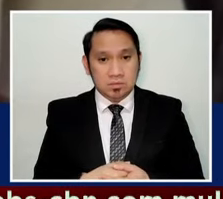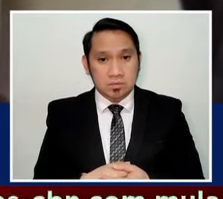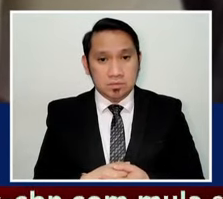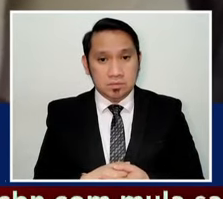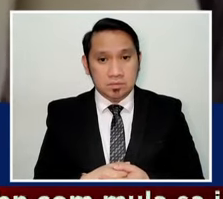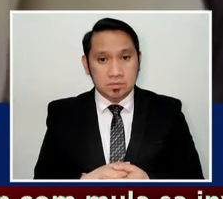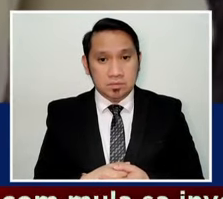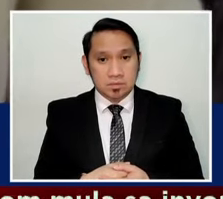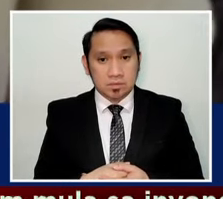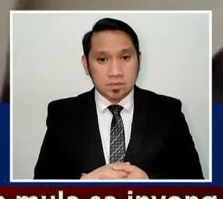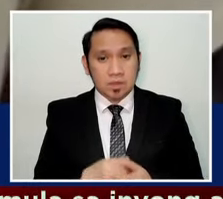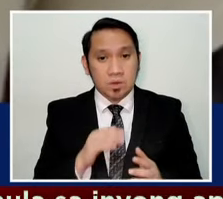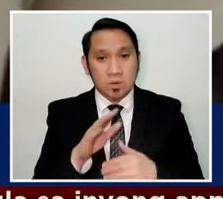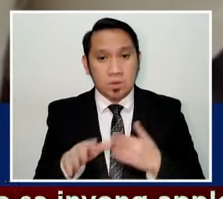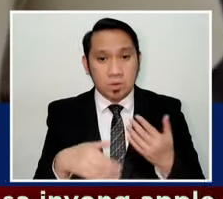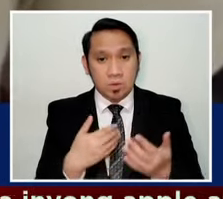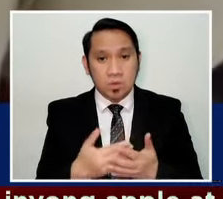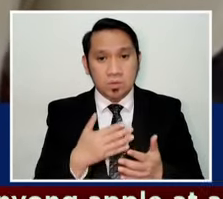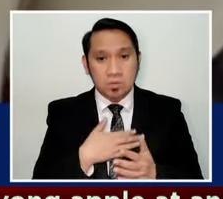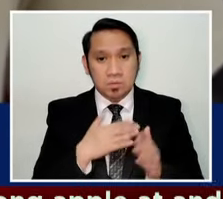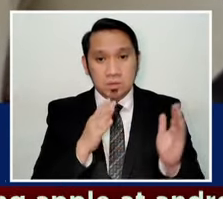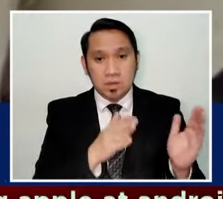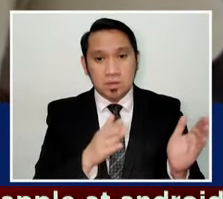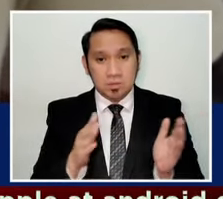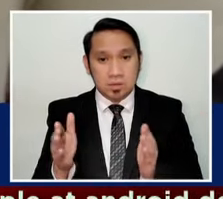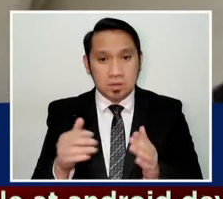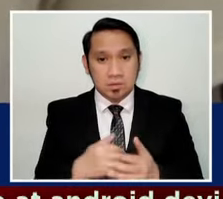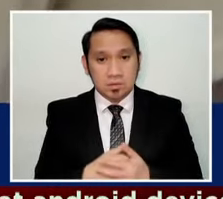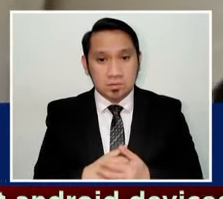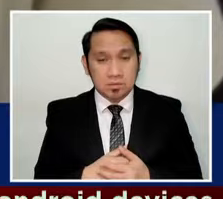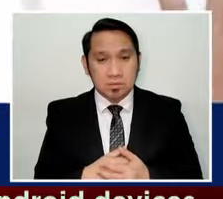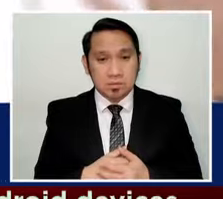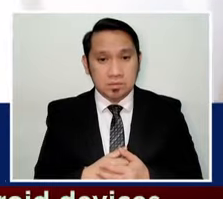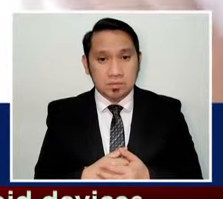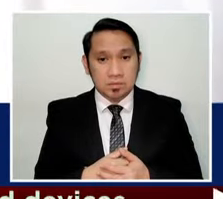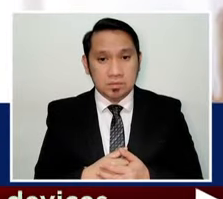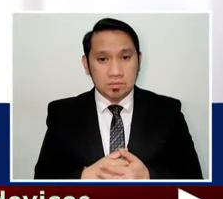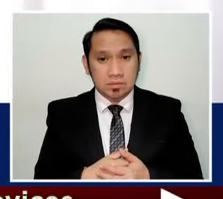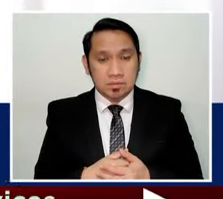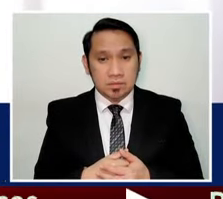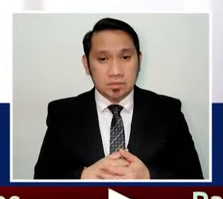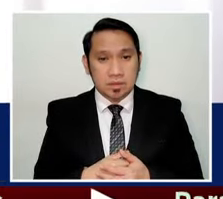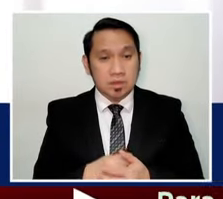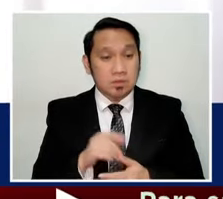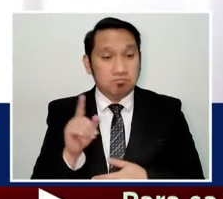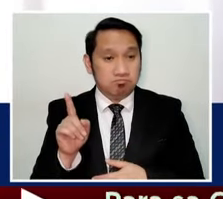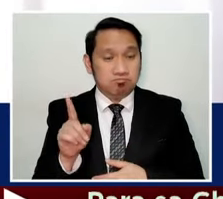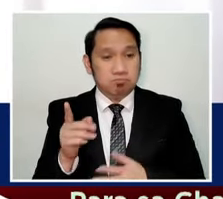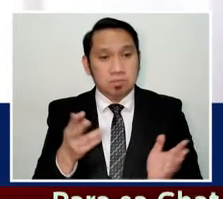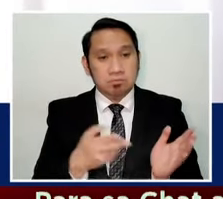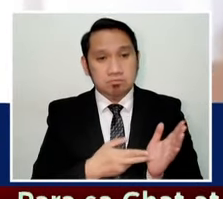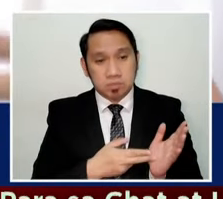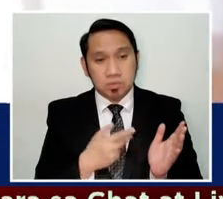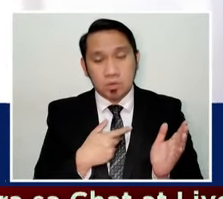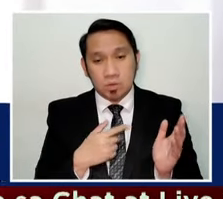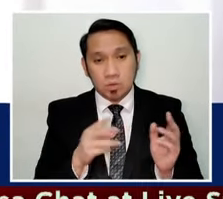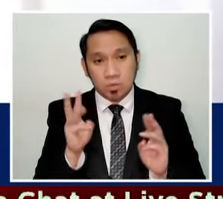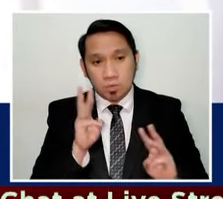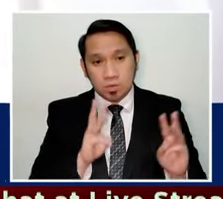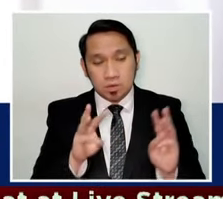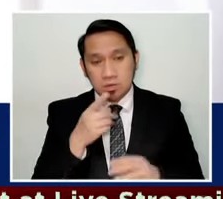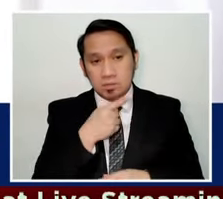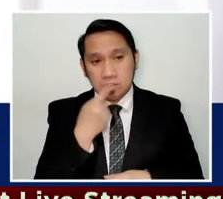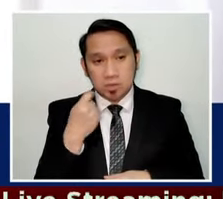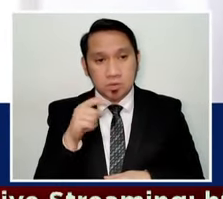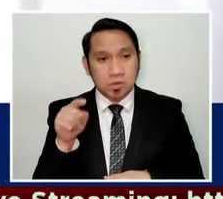ko. Lahat po ng plano ko parang bigla pong gumuho, parang bigla pong nawala. Aminado siyang nangangamba siya dahil sa banta